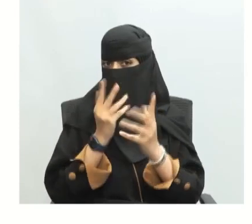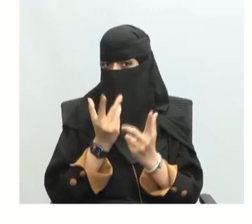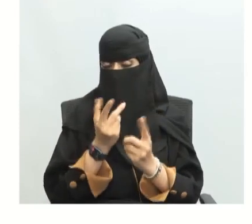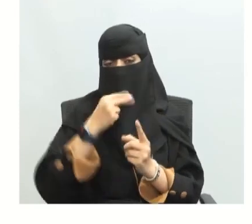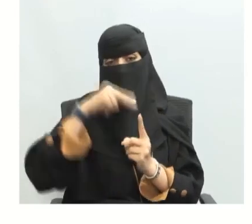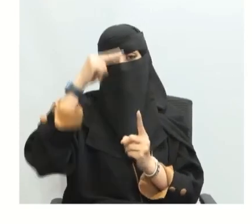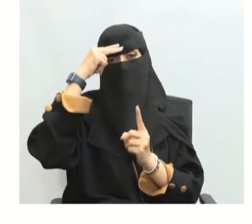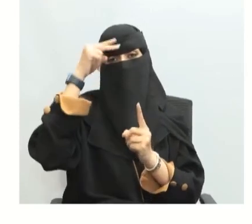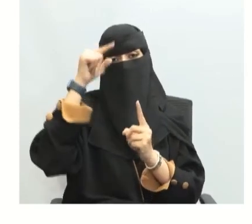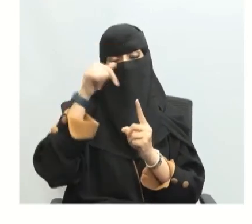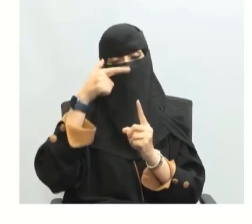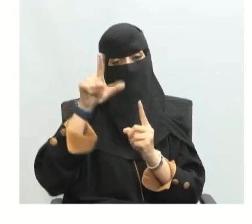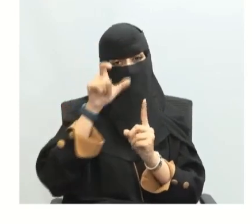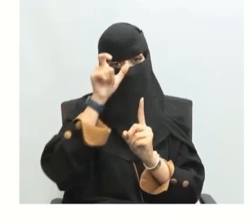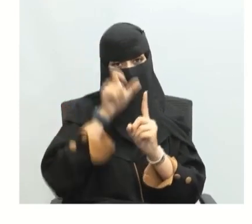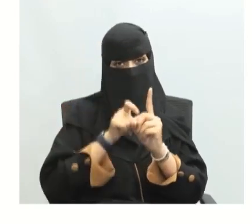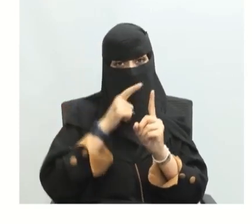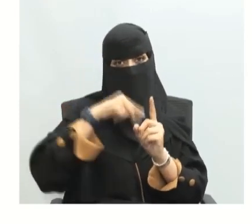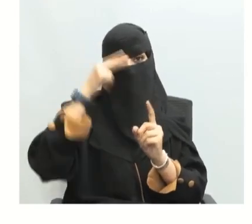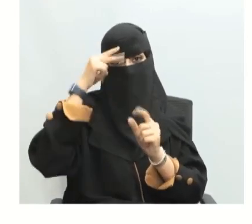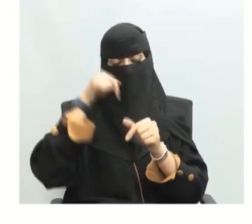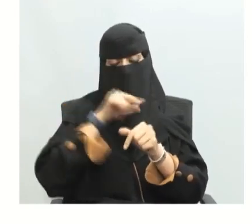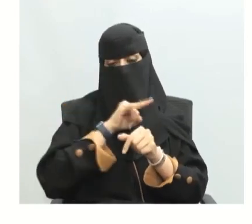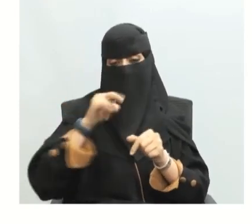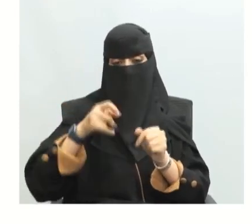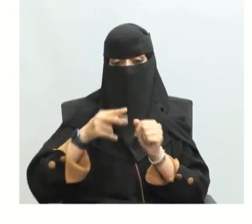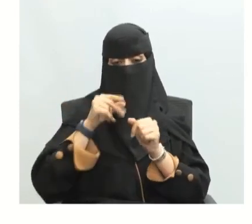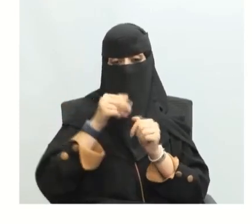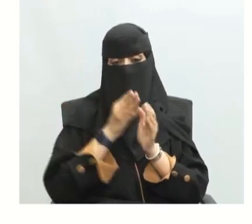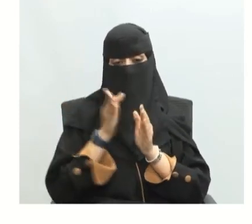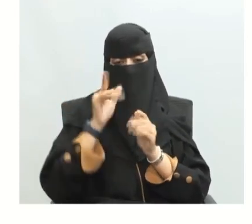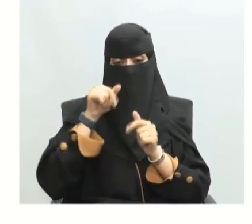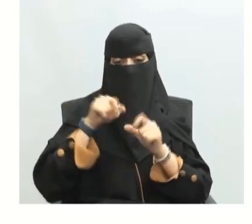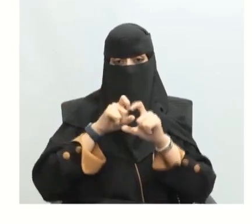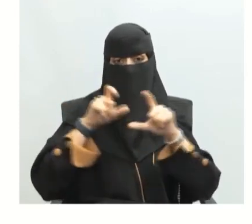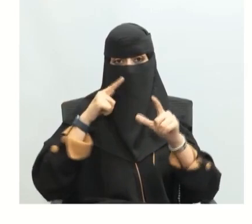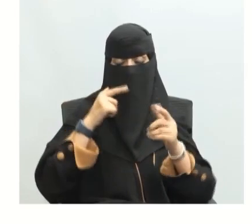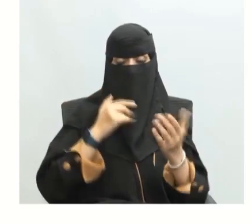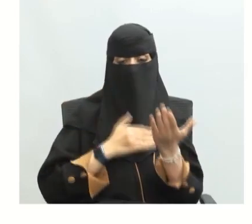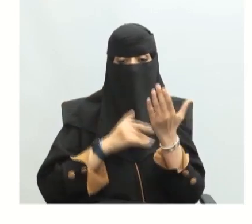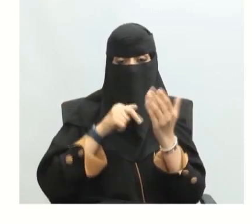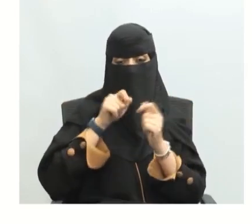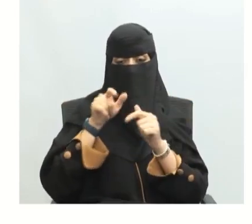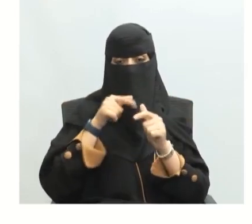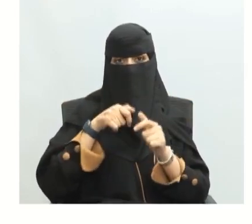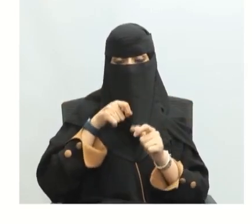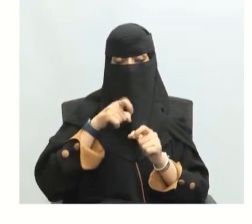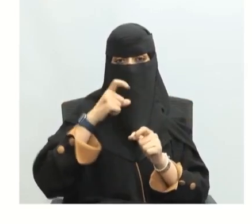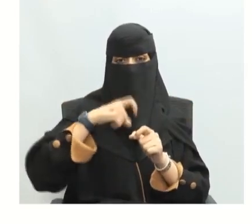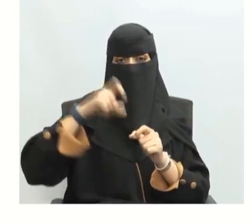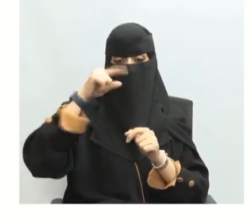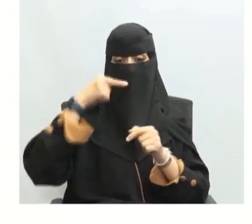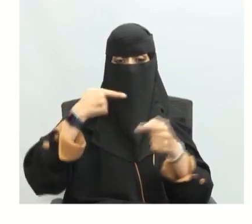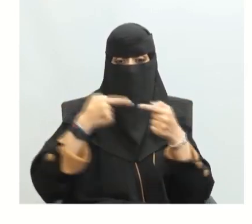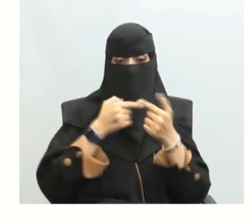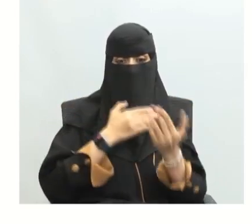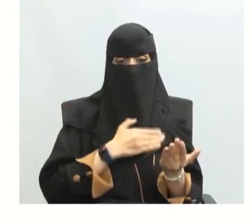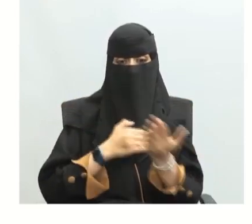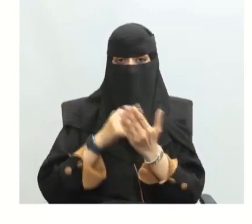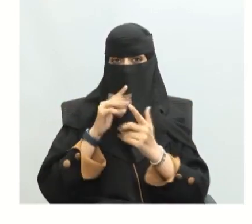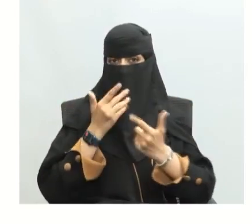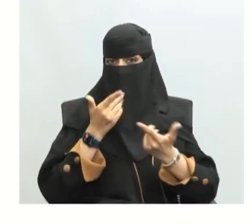السعودي في منع التطرف داخل الوطن وعرض الادله الشرعيه الاسلاميه التي تدل